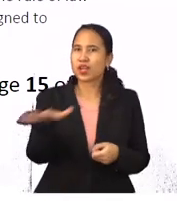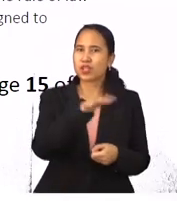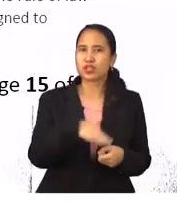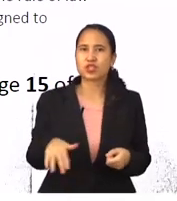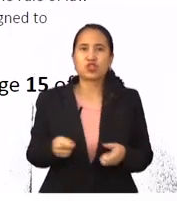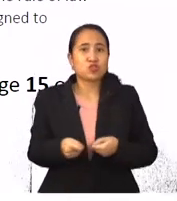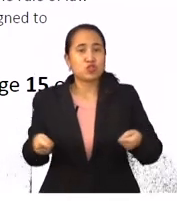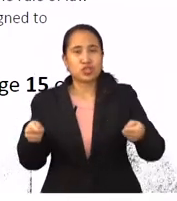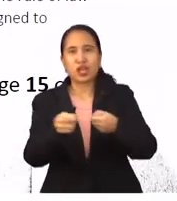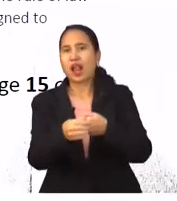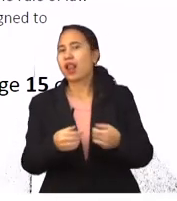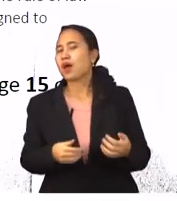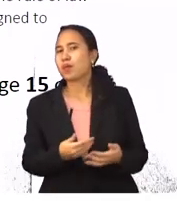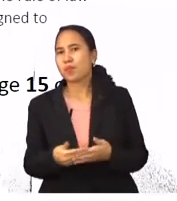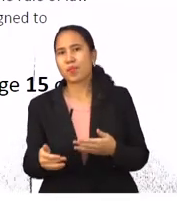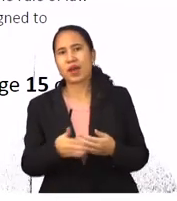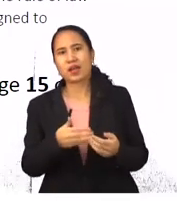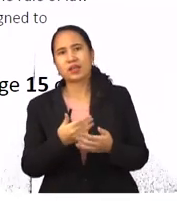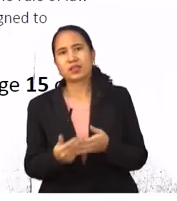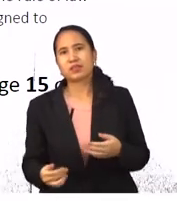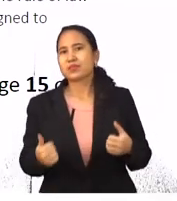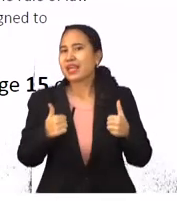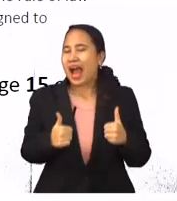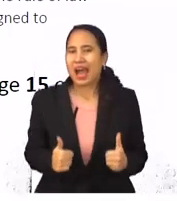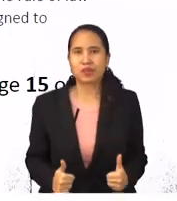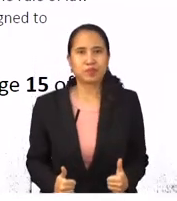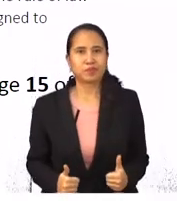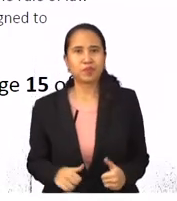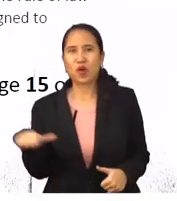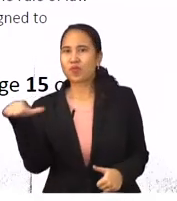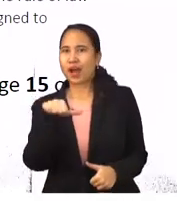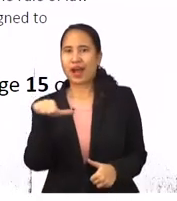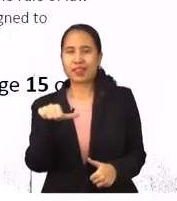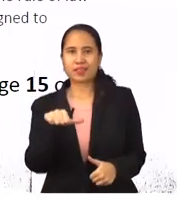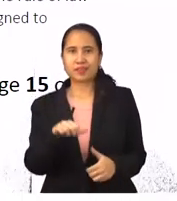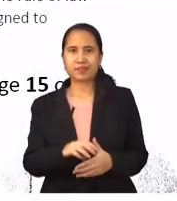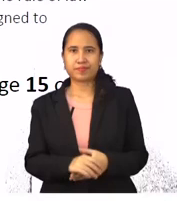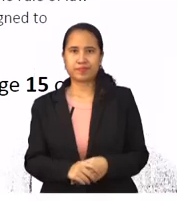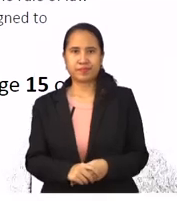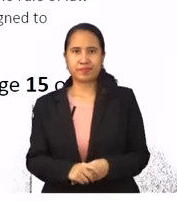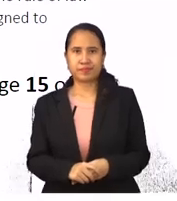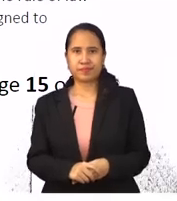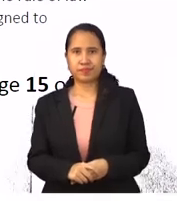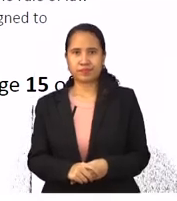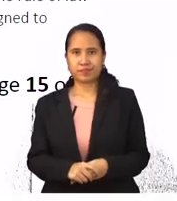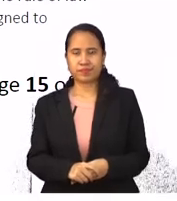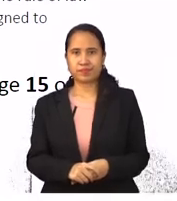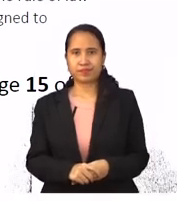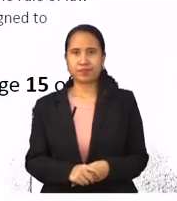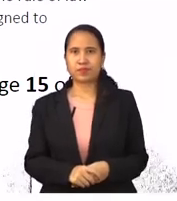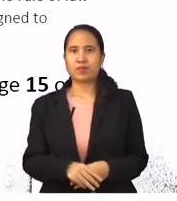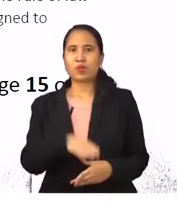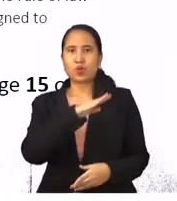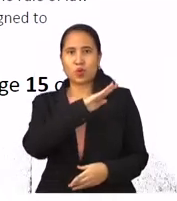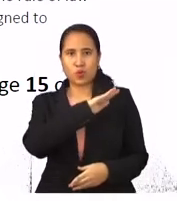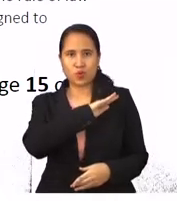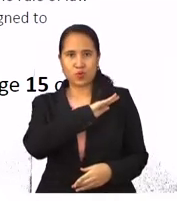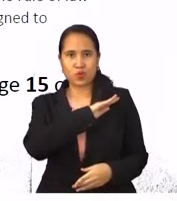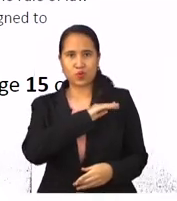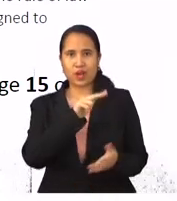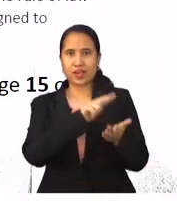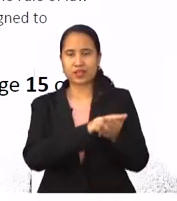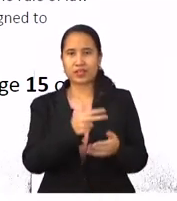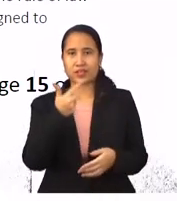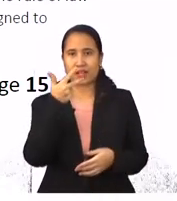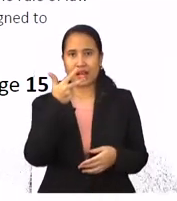social origin, property, birth or other status. Eveneens wordt in aanzien van het in artikel 8